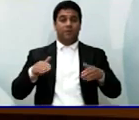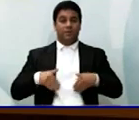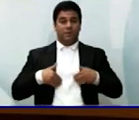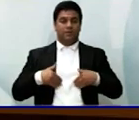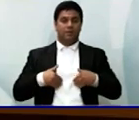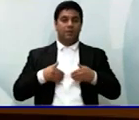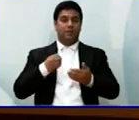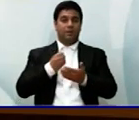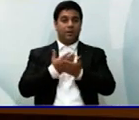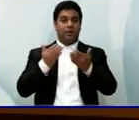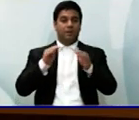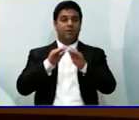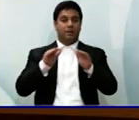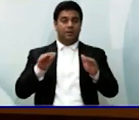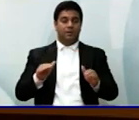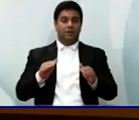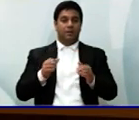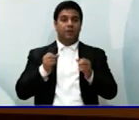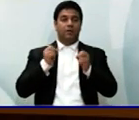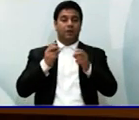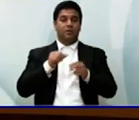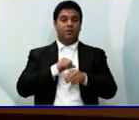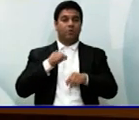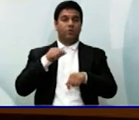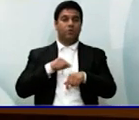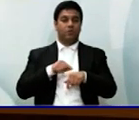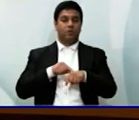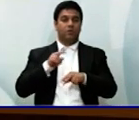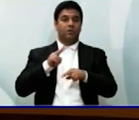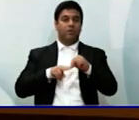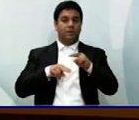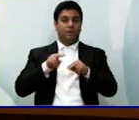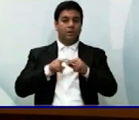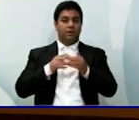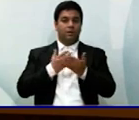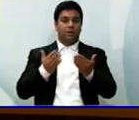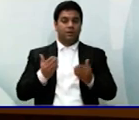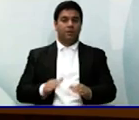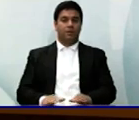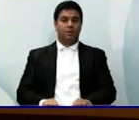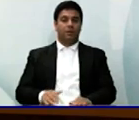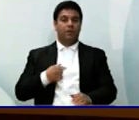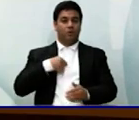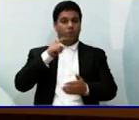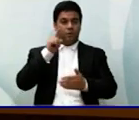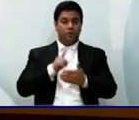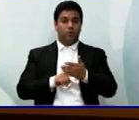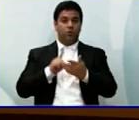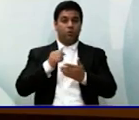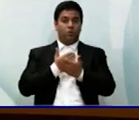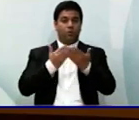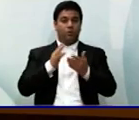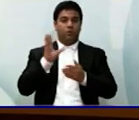Здравствуйте, дорогие ребята. Как самочувствие, настроение? Я уверена, у вас